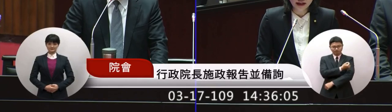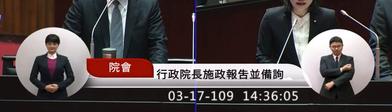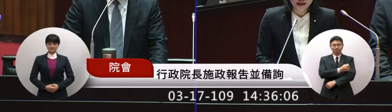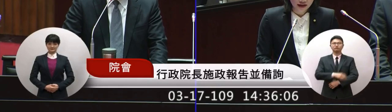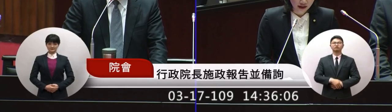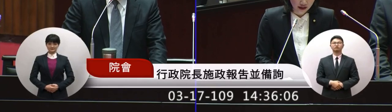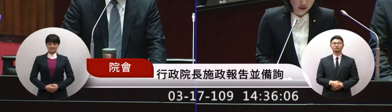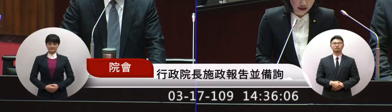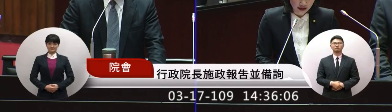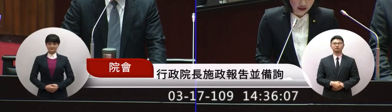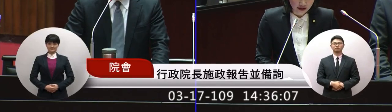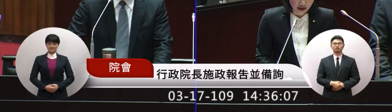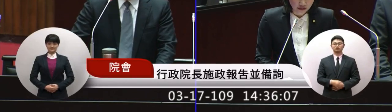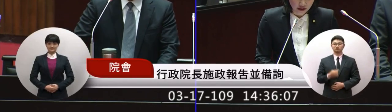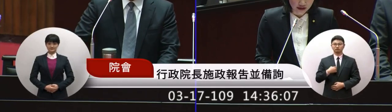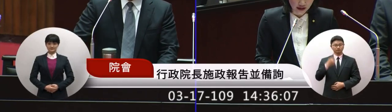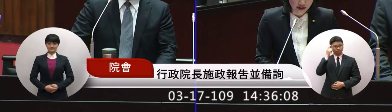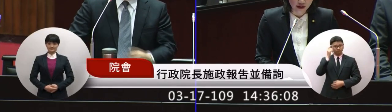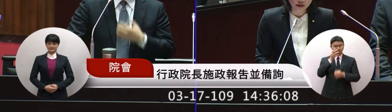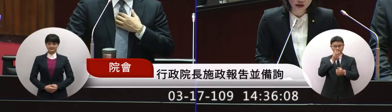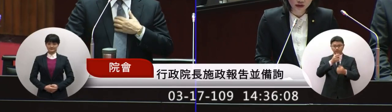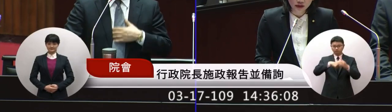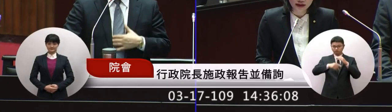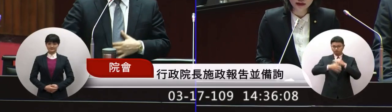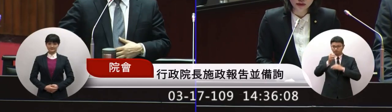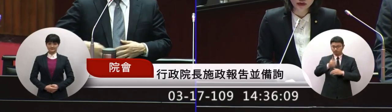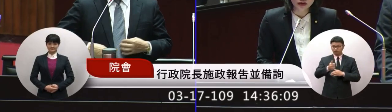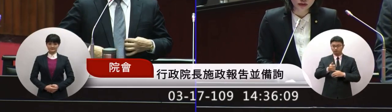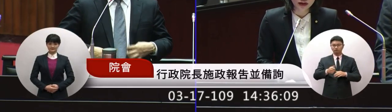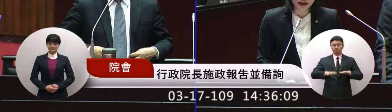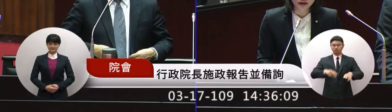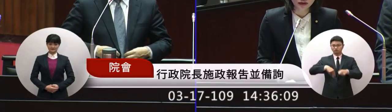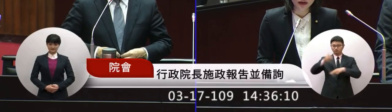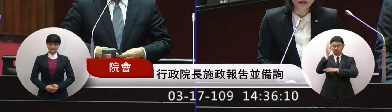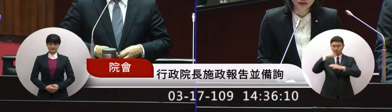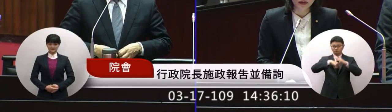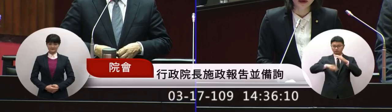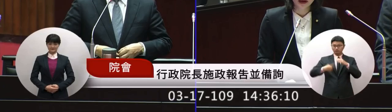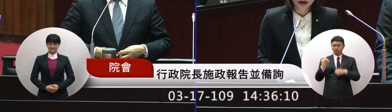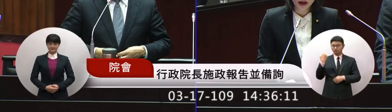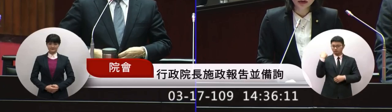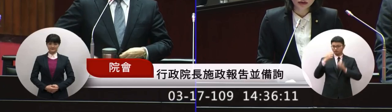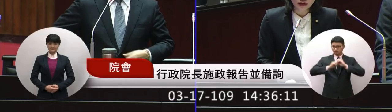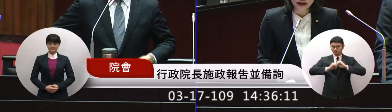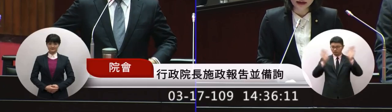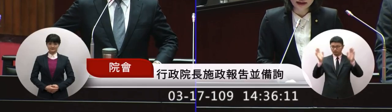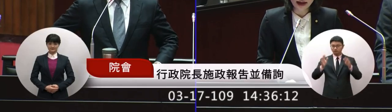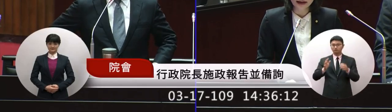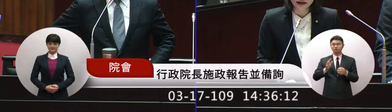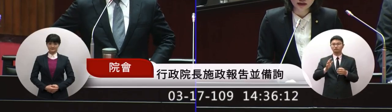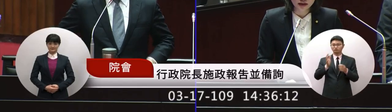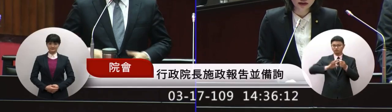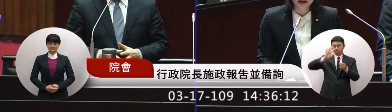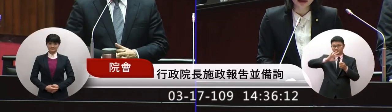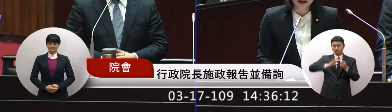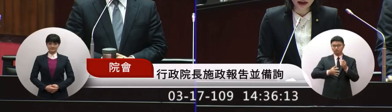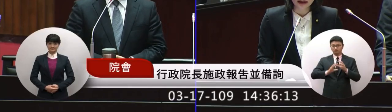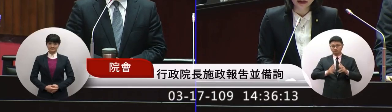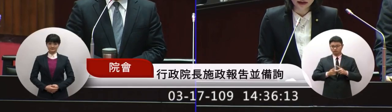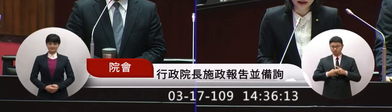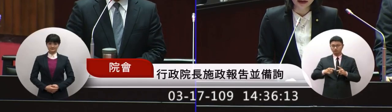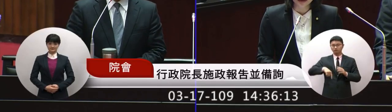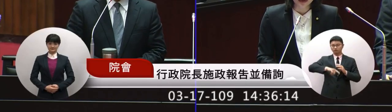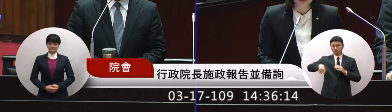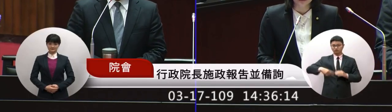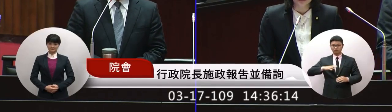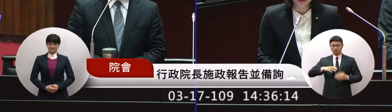才我想要请教院长，我们行政院昨天宣布高中以下的师生